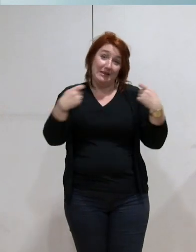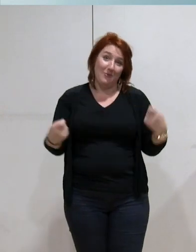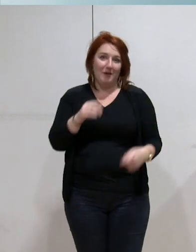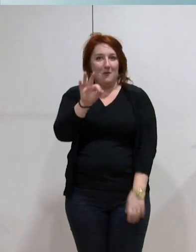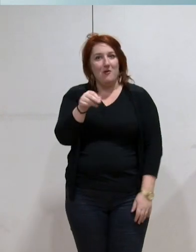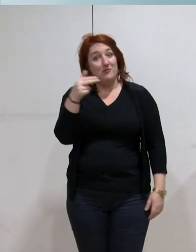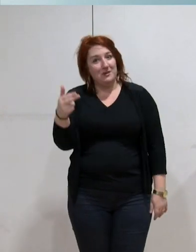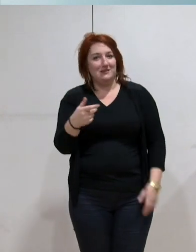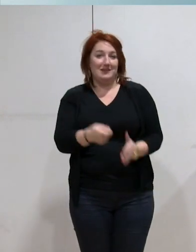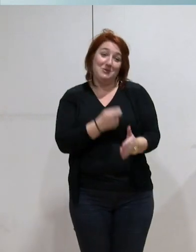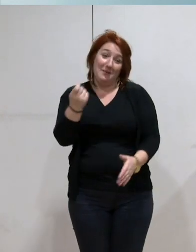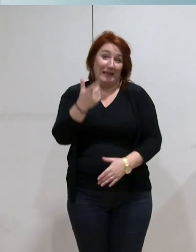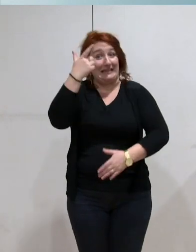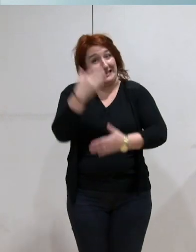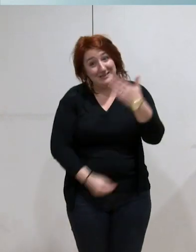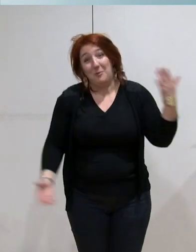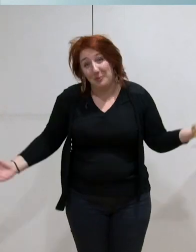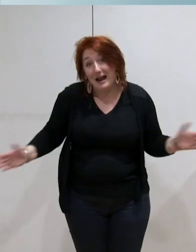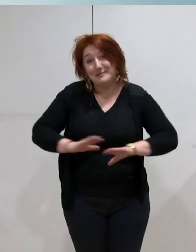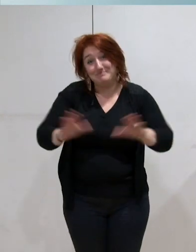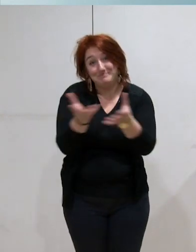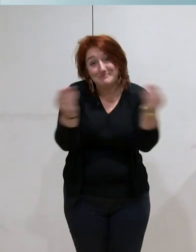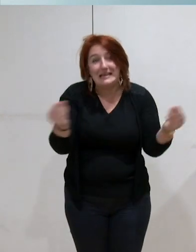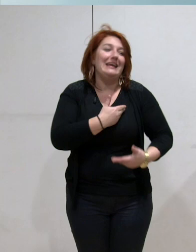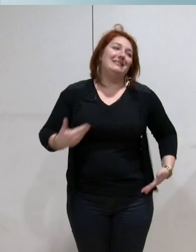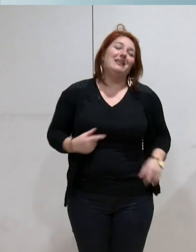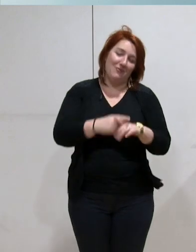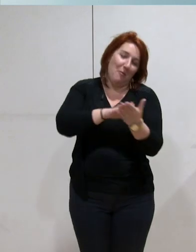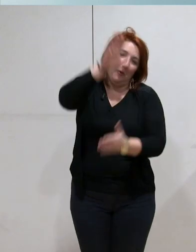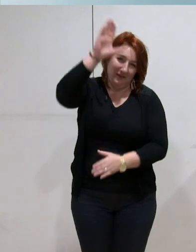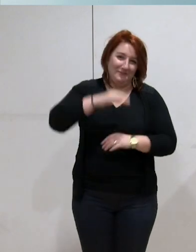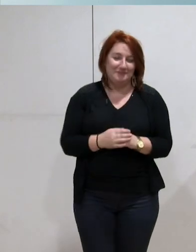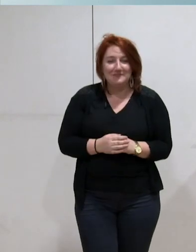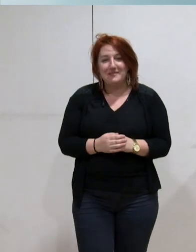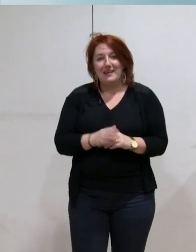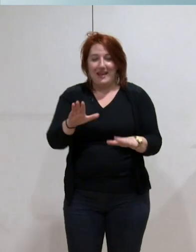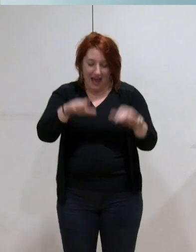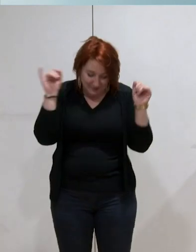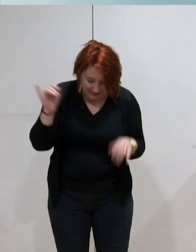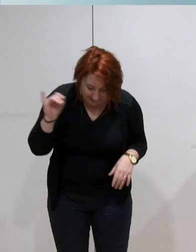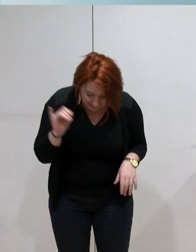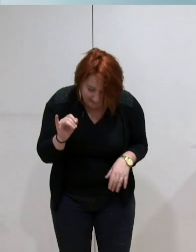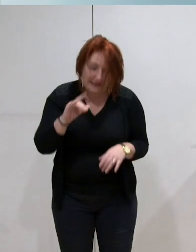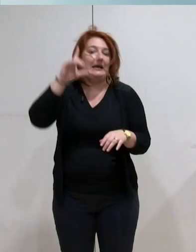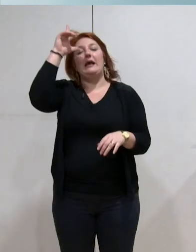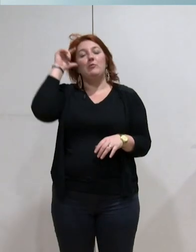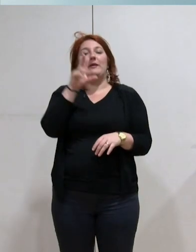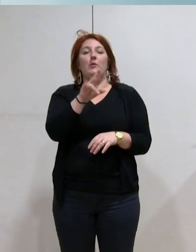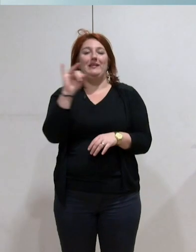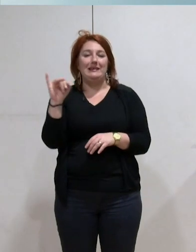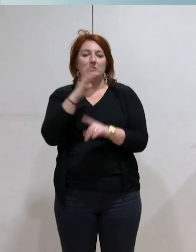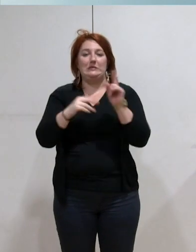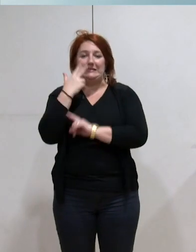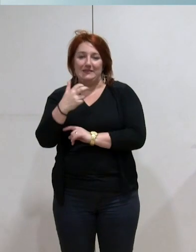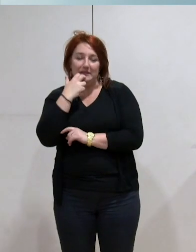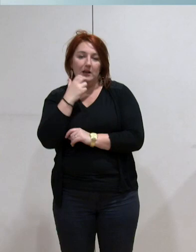mais je le répète ils ne sont plus là c'est la dernière fois qui s'abstient donc les républicains udi société